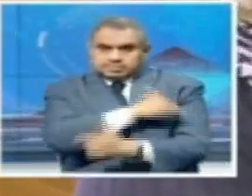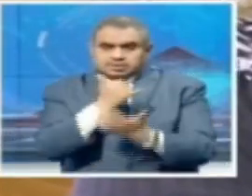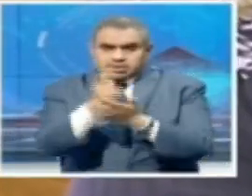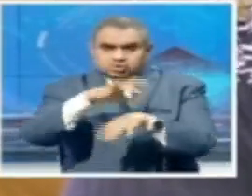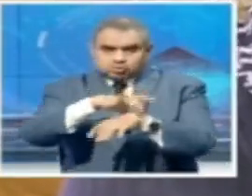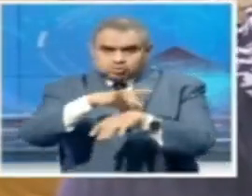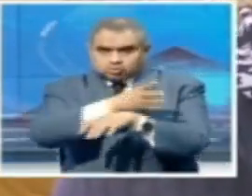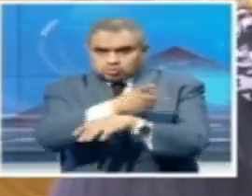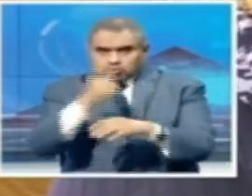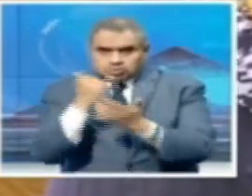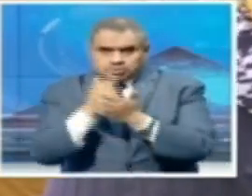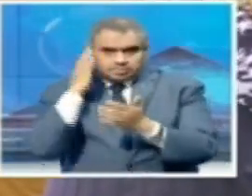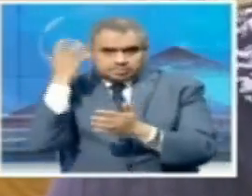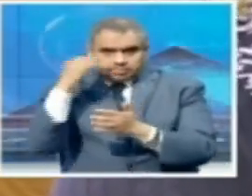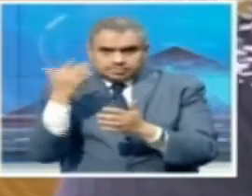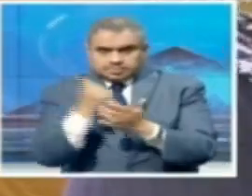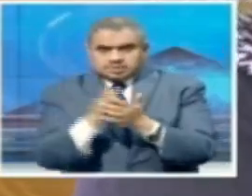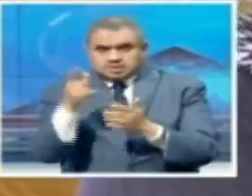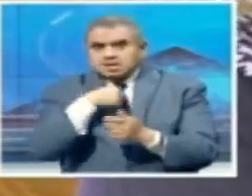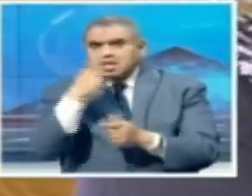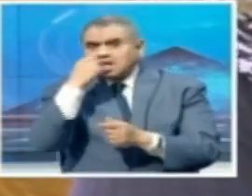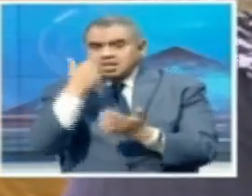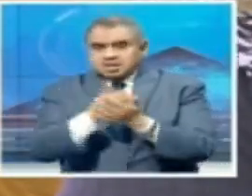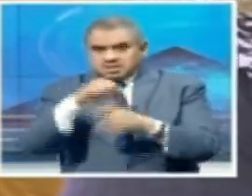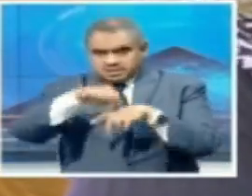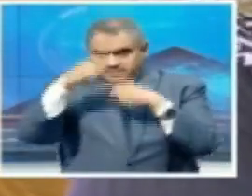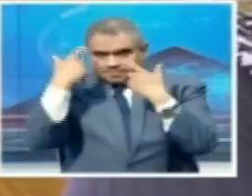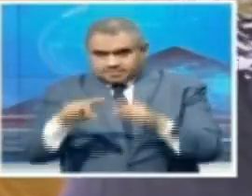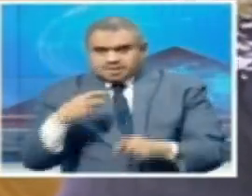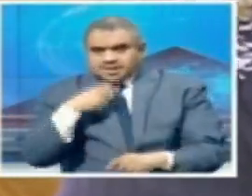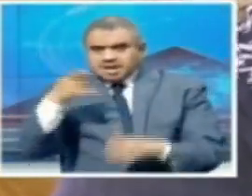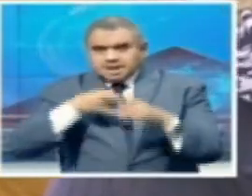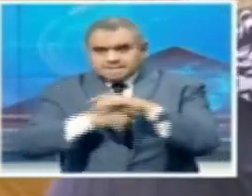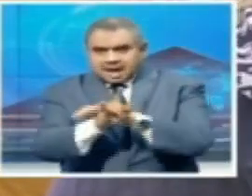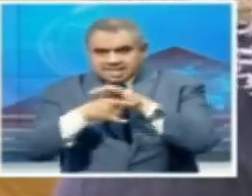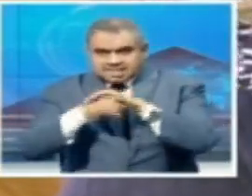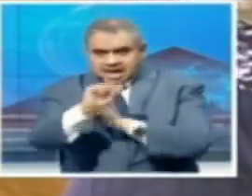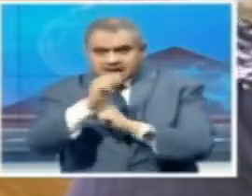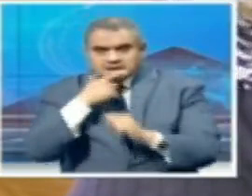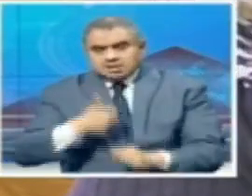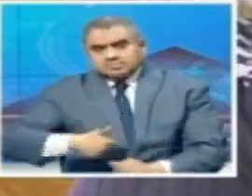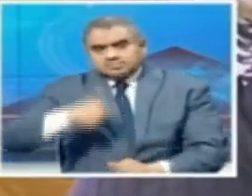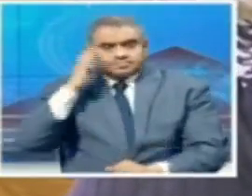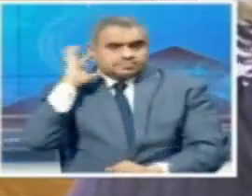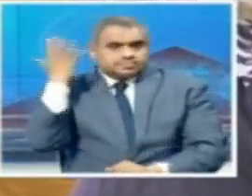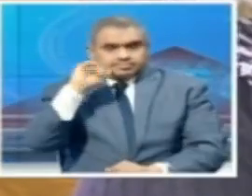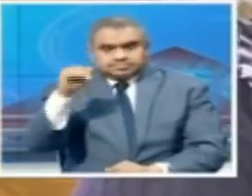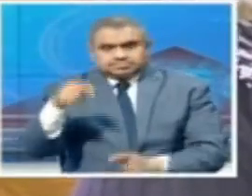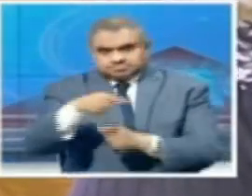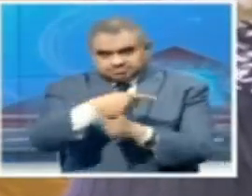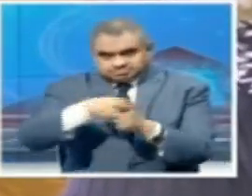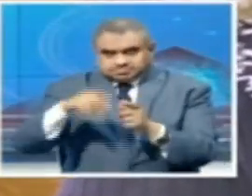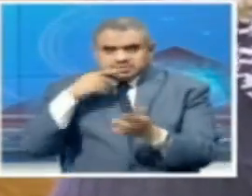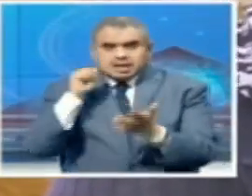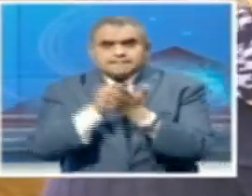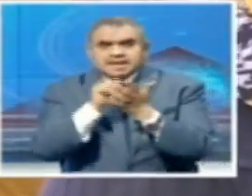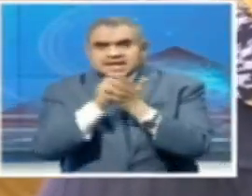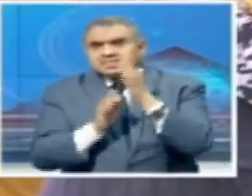الاشرافي للشؤون الوقائيه عندي في المنطقه بيساعد طبعا ان هم بيحققوا، هي ما بيسيبوش اي